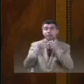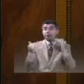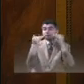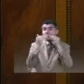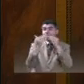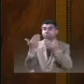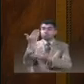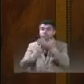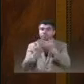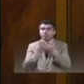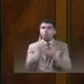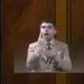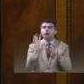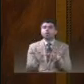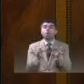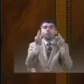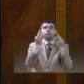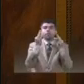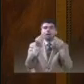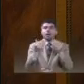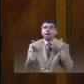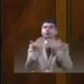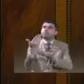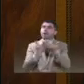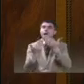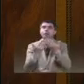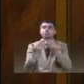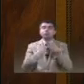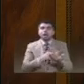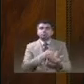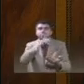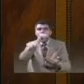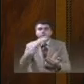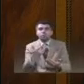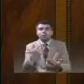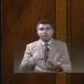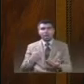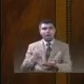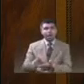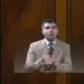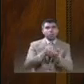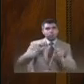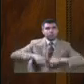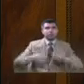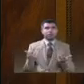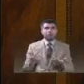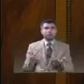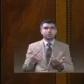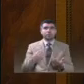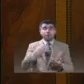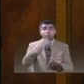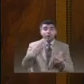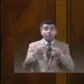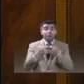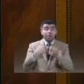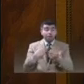غير قولوا لي كلمه واحده، قولوا لي شنو بغيتيو، داكشي اللي بغيتيو نديروه، ولكن واجهوا المجتمع به. ماشي ملي